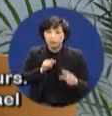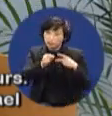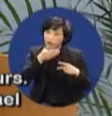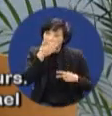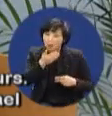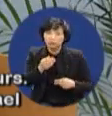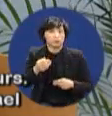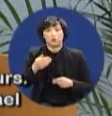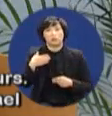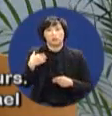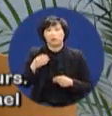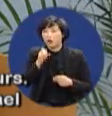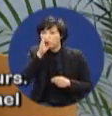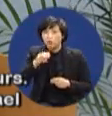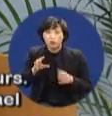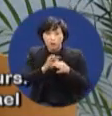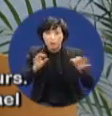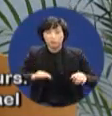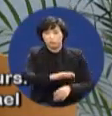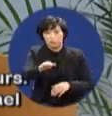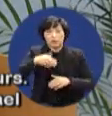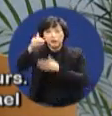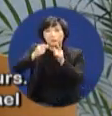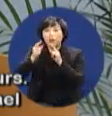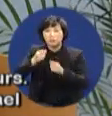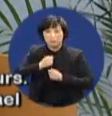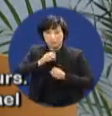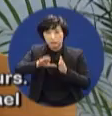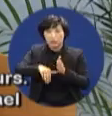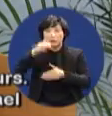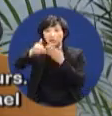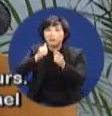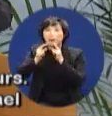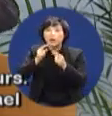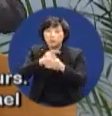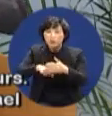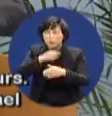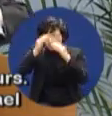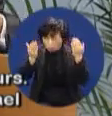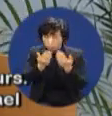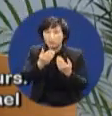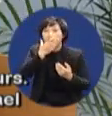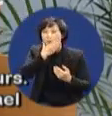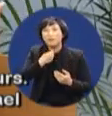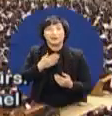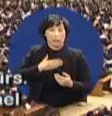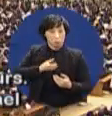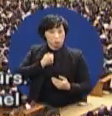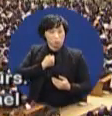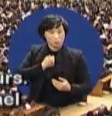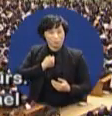거나 우리는 지킬 때 그 말씀 안에는 모든 복은 그냥 내 거예요.